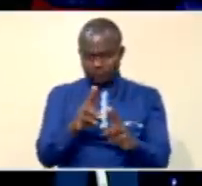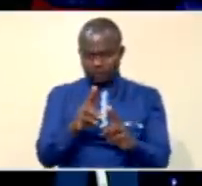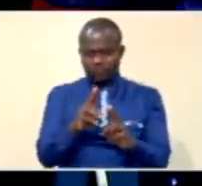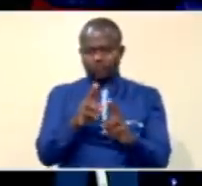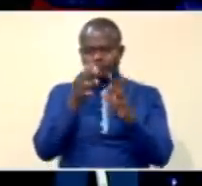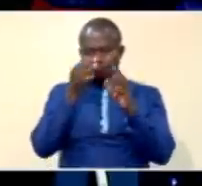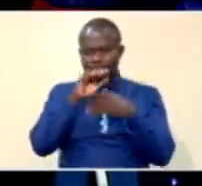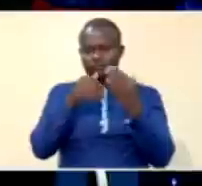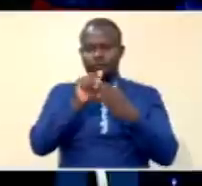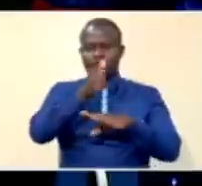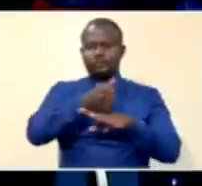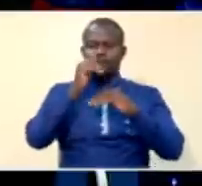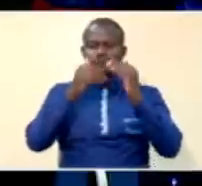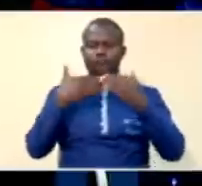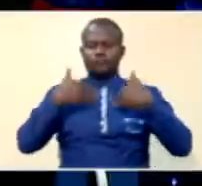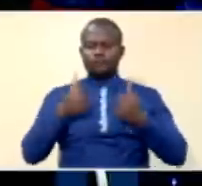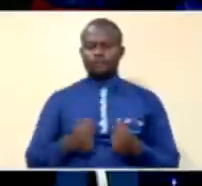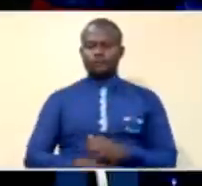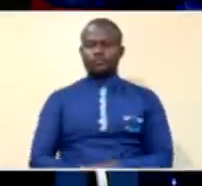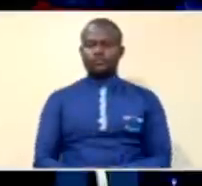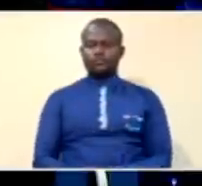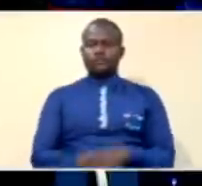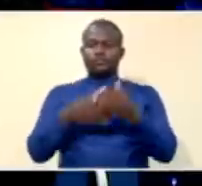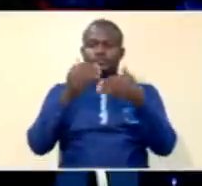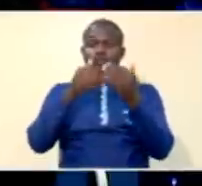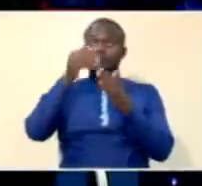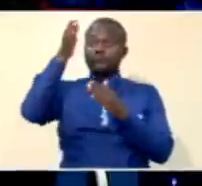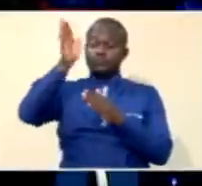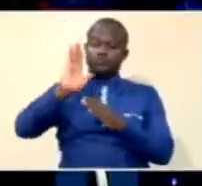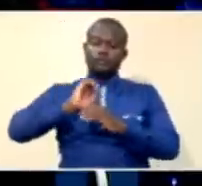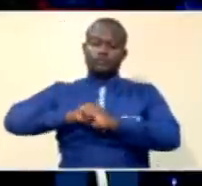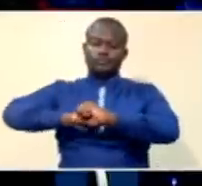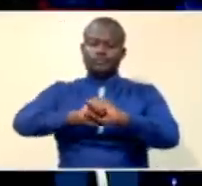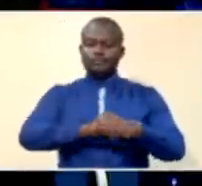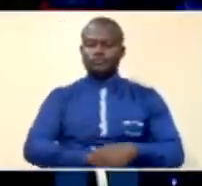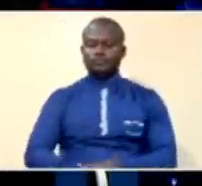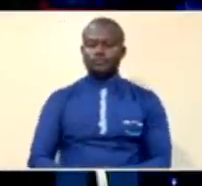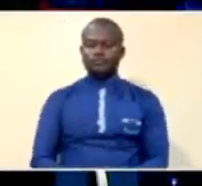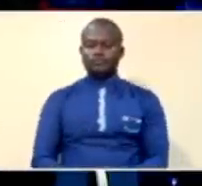ingamba zose zashyizweho n'inzego z'ubuzima. Nibyo. Hagati aho kandi Imana ibarinde.